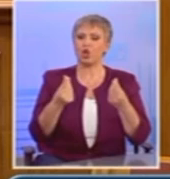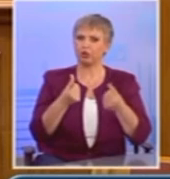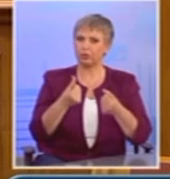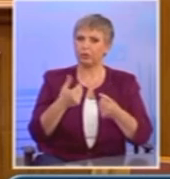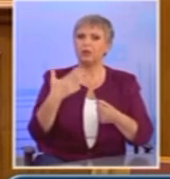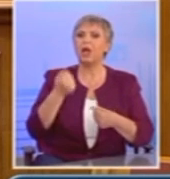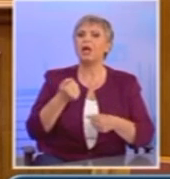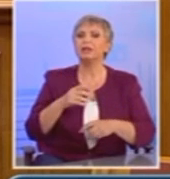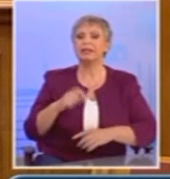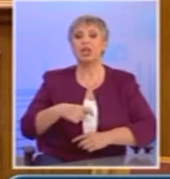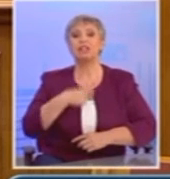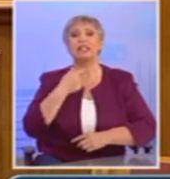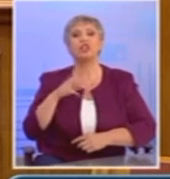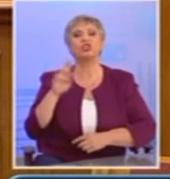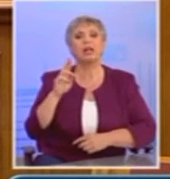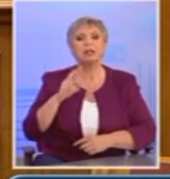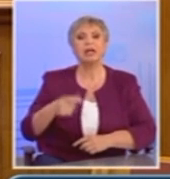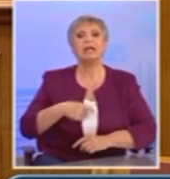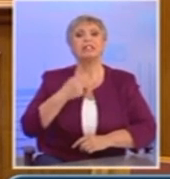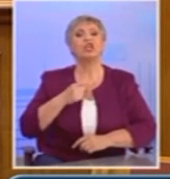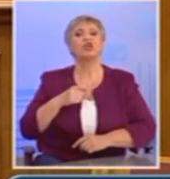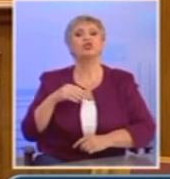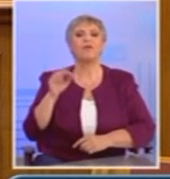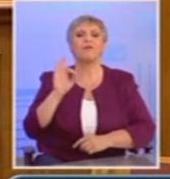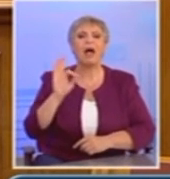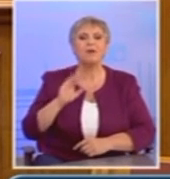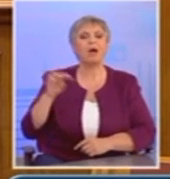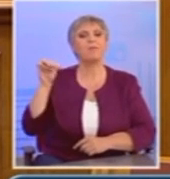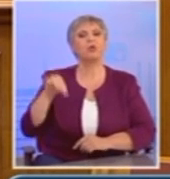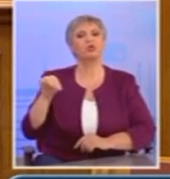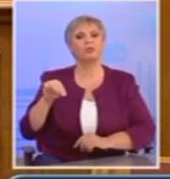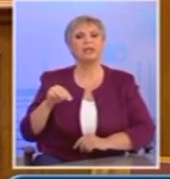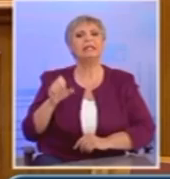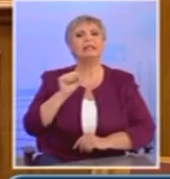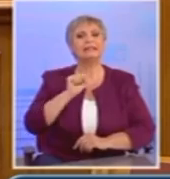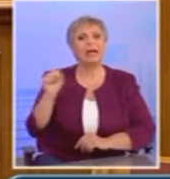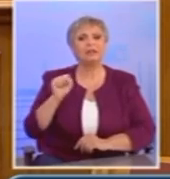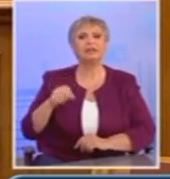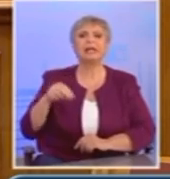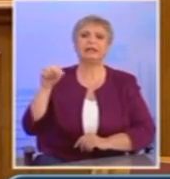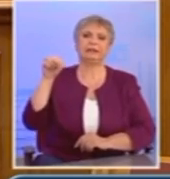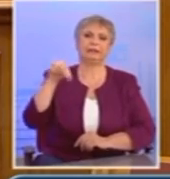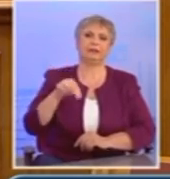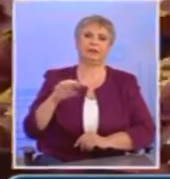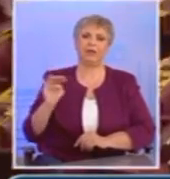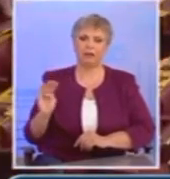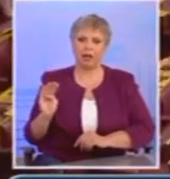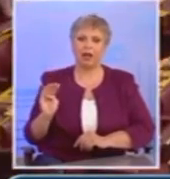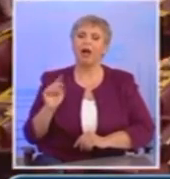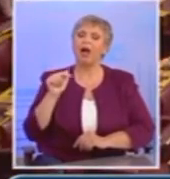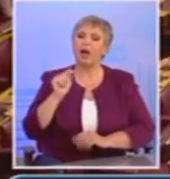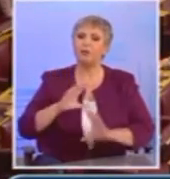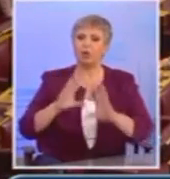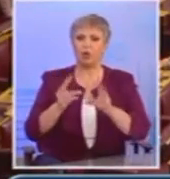κύριος Ρέντζη και ο Φάιμαν και ο Μοσκοβισή και ο Στάνισεφ και ο Τζιάννη Πιτέλα. Δεν